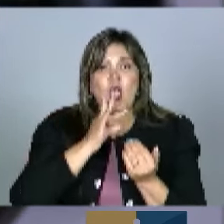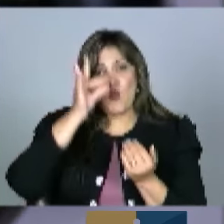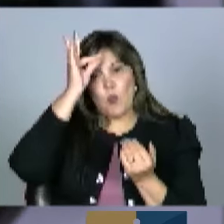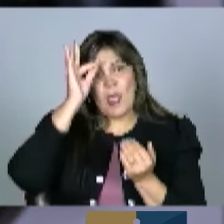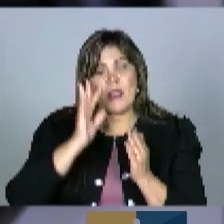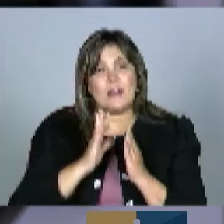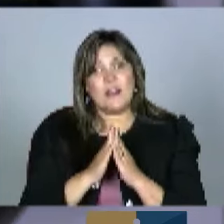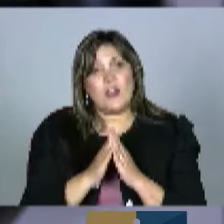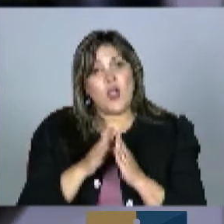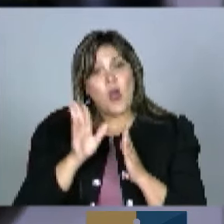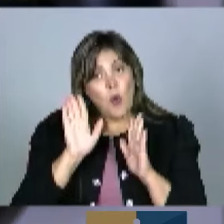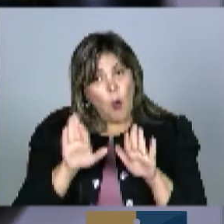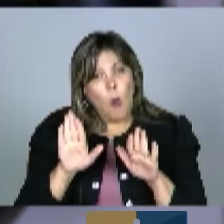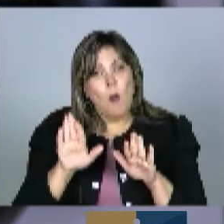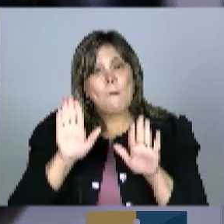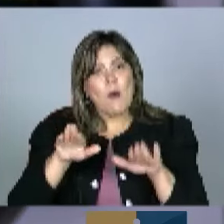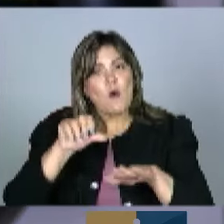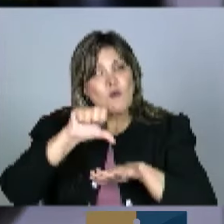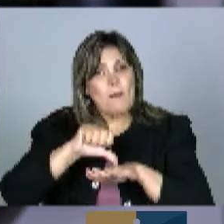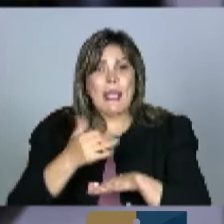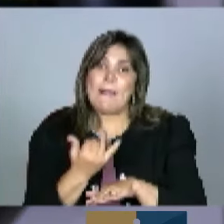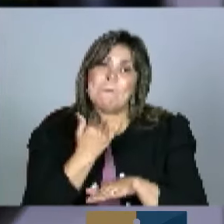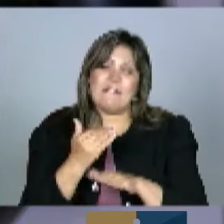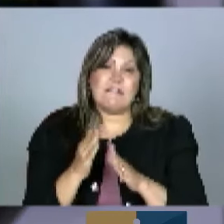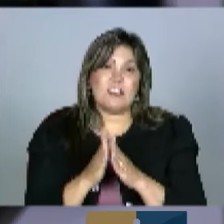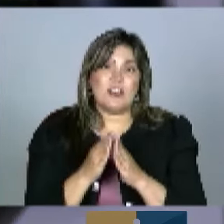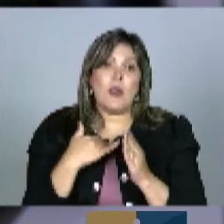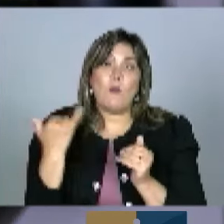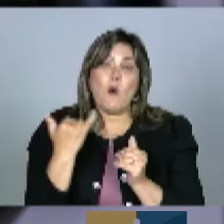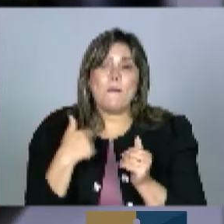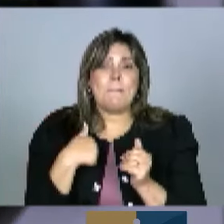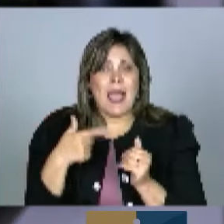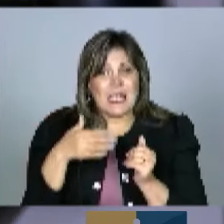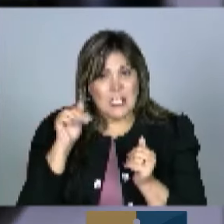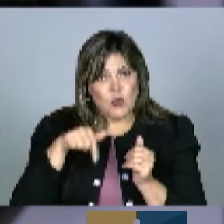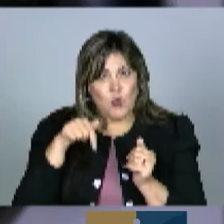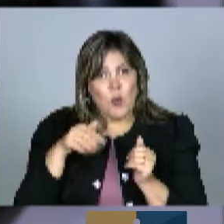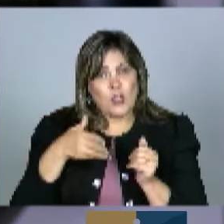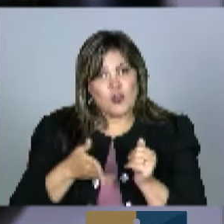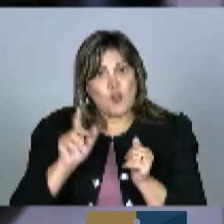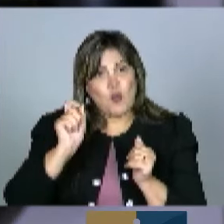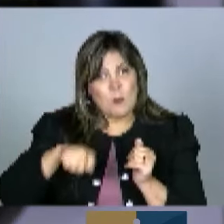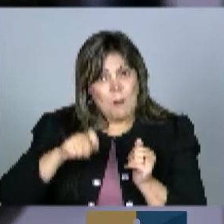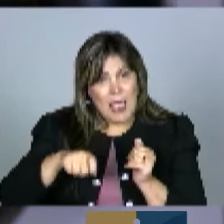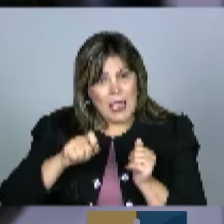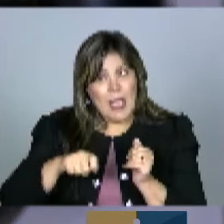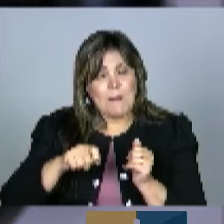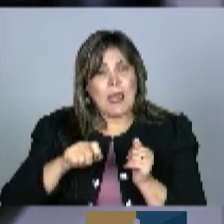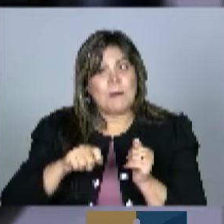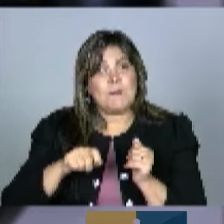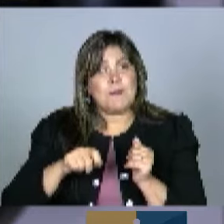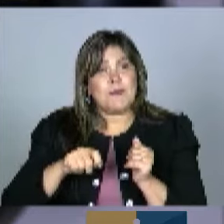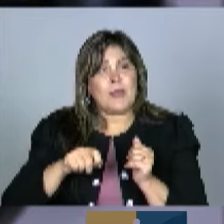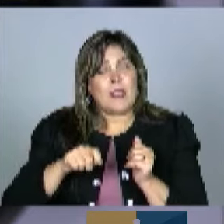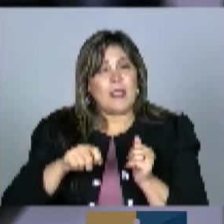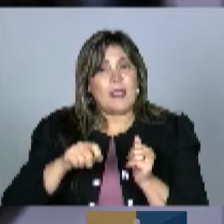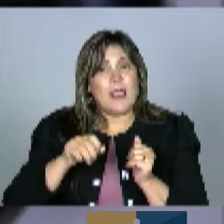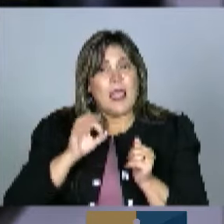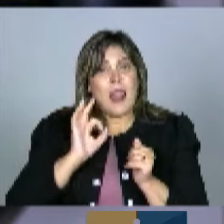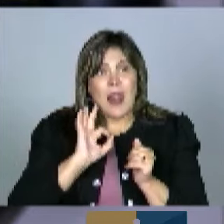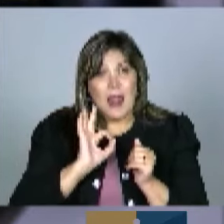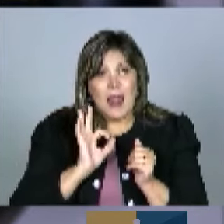يحلفوا ان هو فعلا مش موجود في المكان ده خالص تمام فالمهم انا دلوقتي رحت للمحكمه وقالوا لي كت نازل اشتك المحضرين يعني فقال